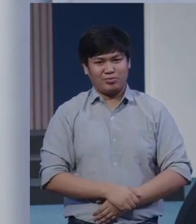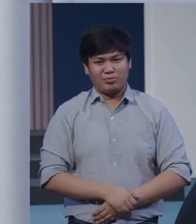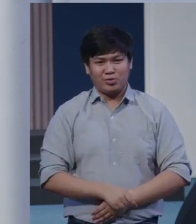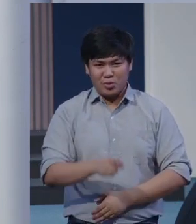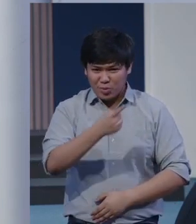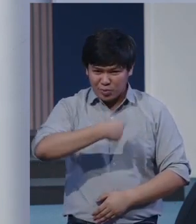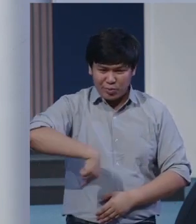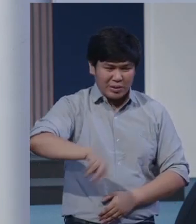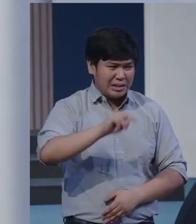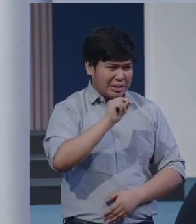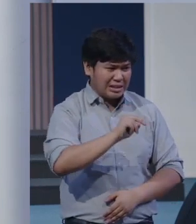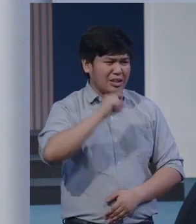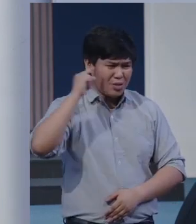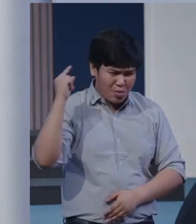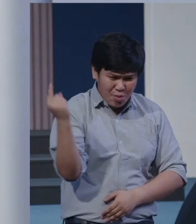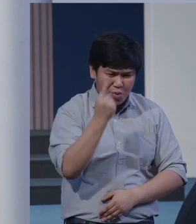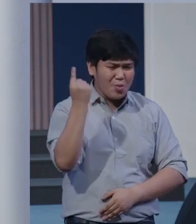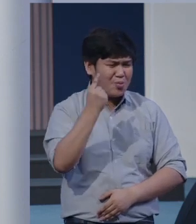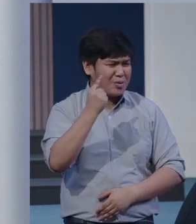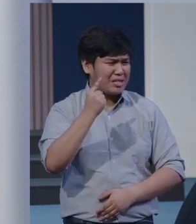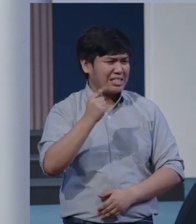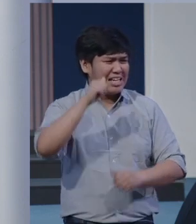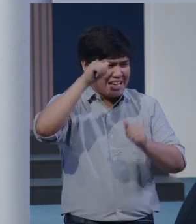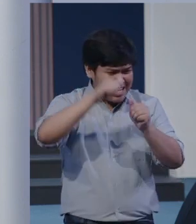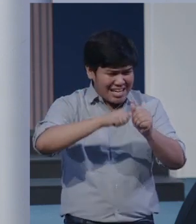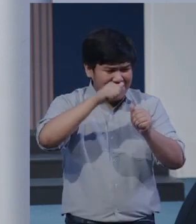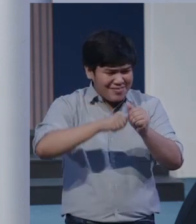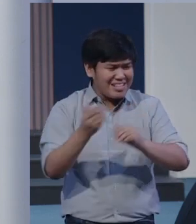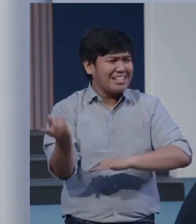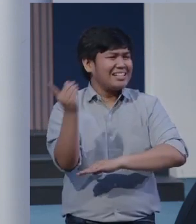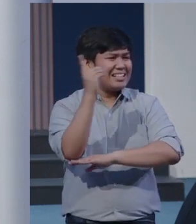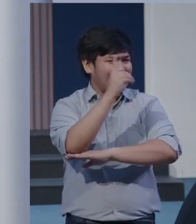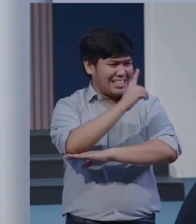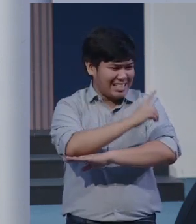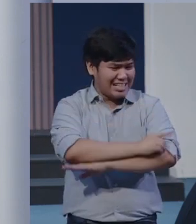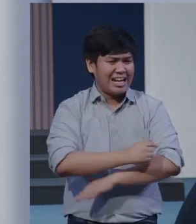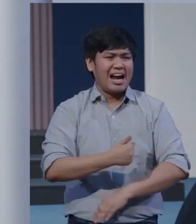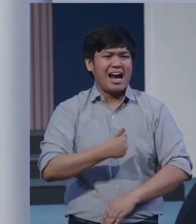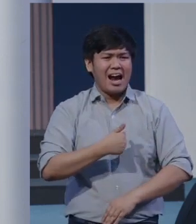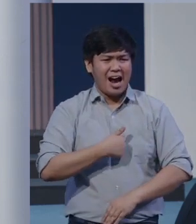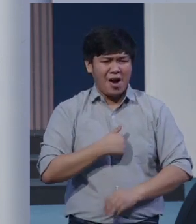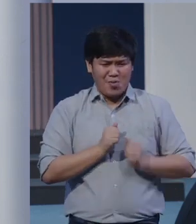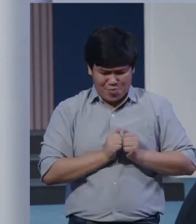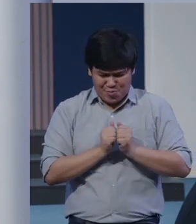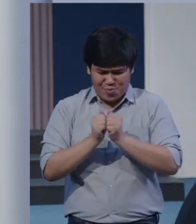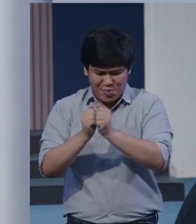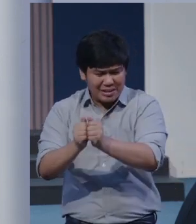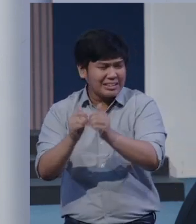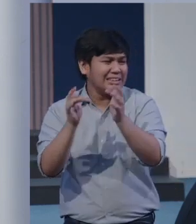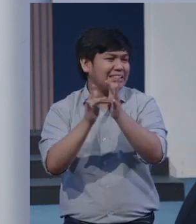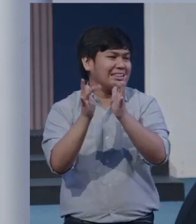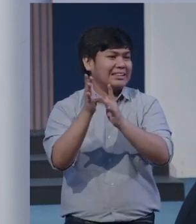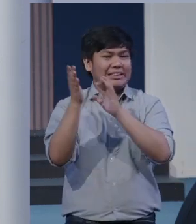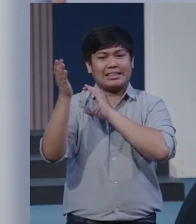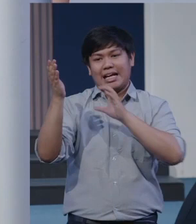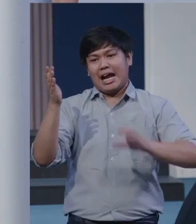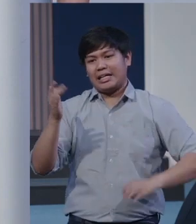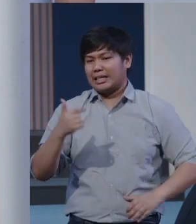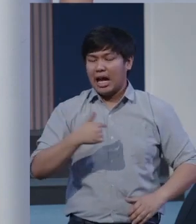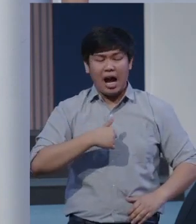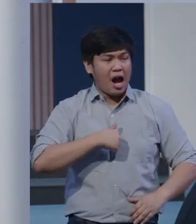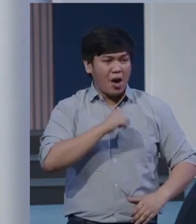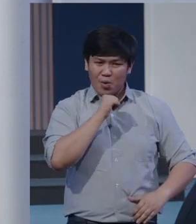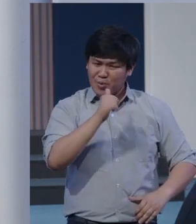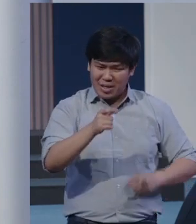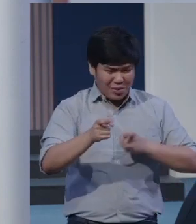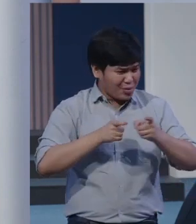sabihin sa ating sarili araw-araw I have been crucified with Christ and I no